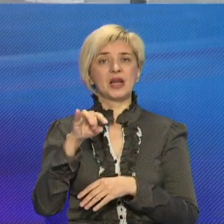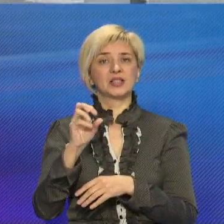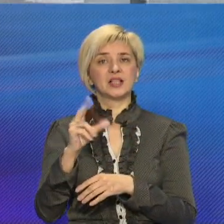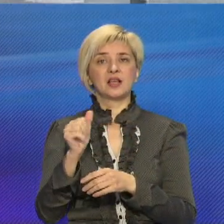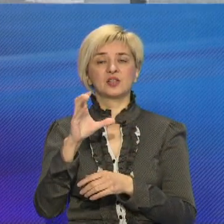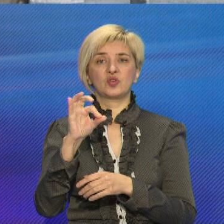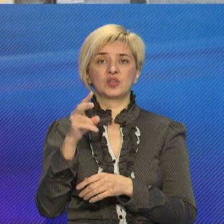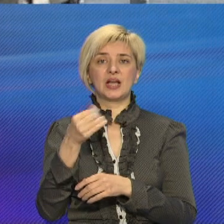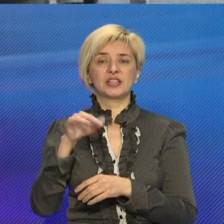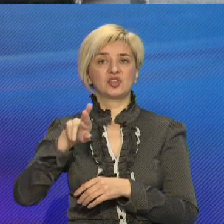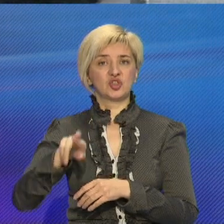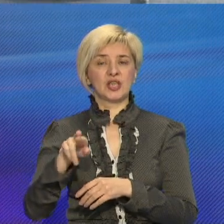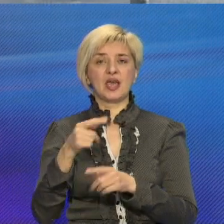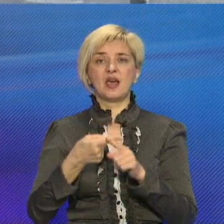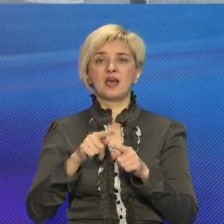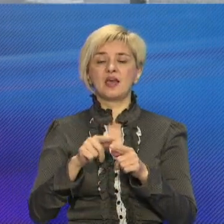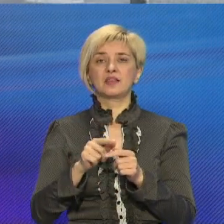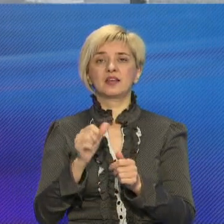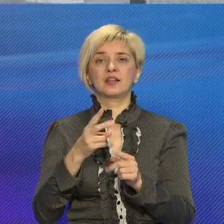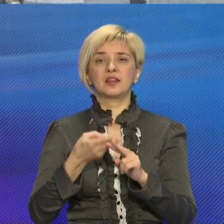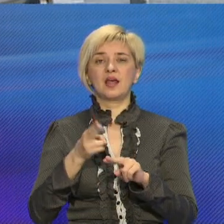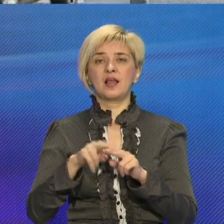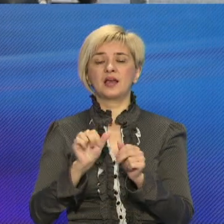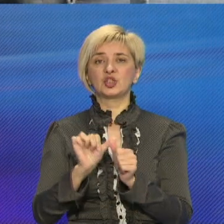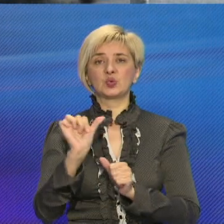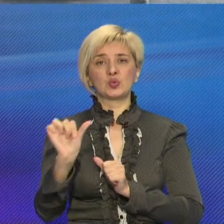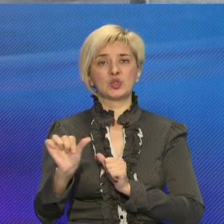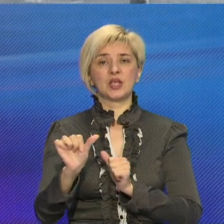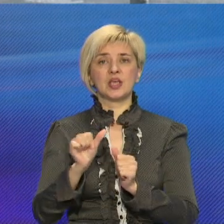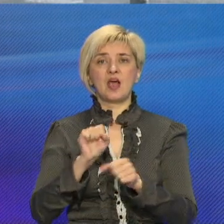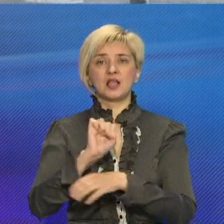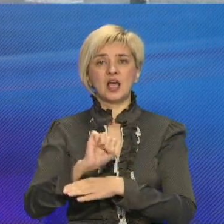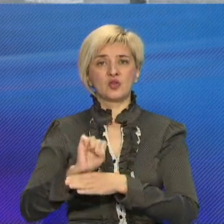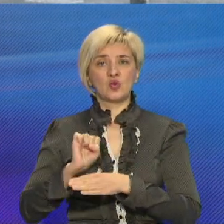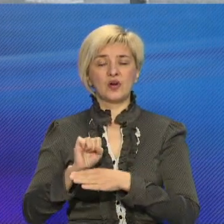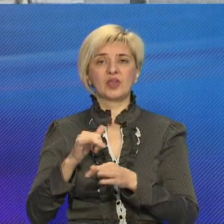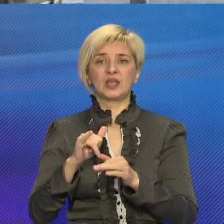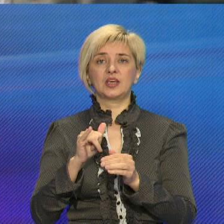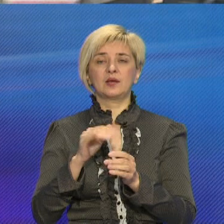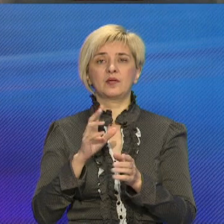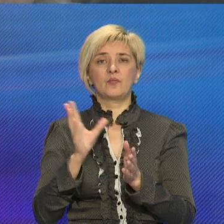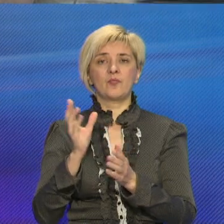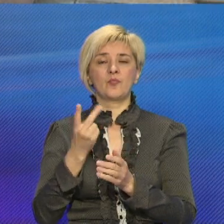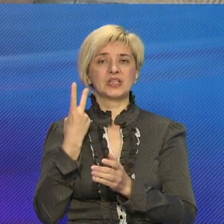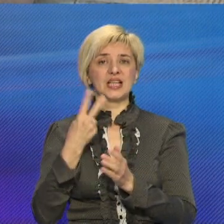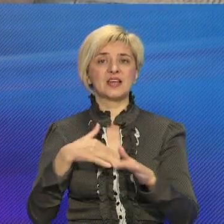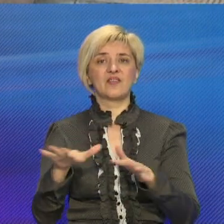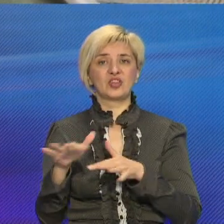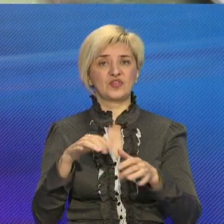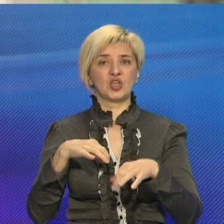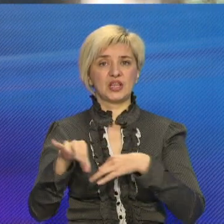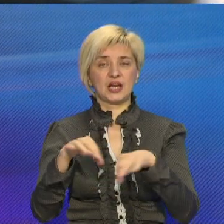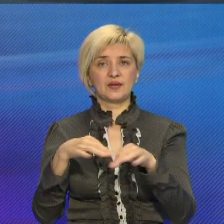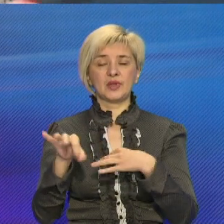рашэнне, уведзенае для выключэння затораў і для бесперабойнага руху грамадскага транспарту ў цэнтральнай частцы горада. Для многіх гродзенцаў